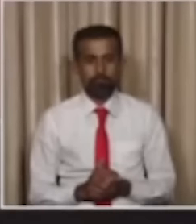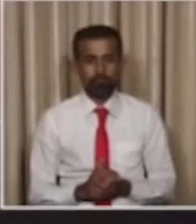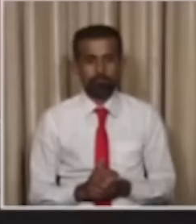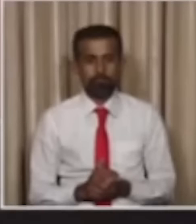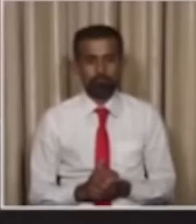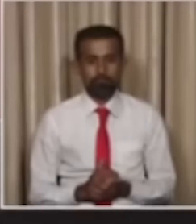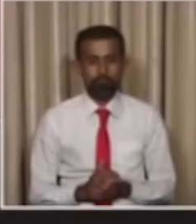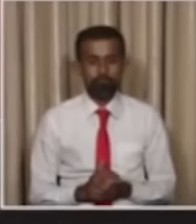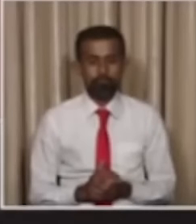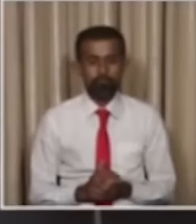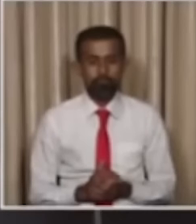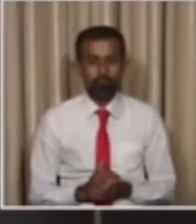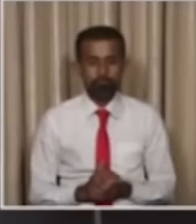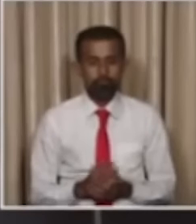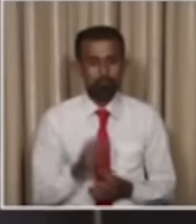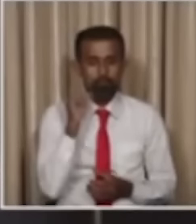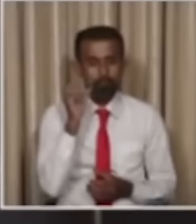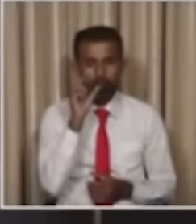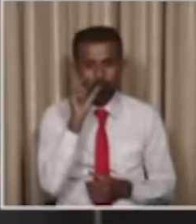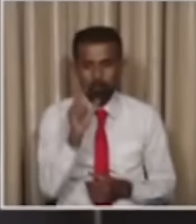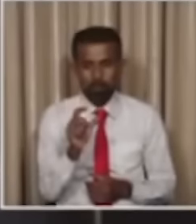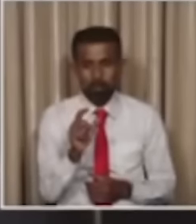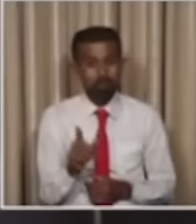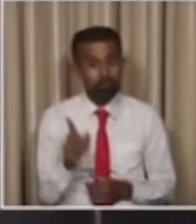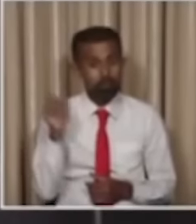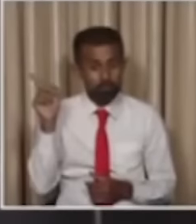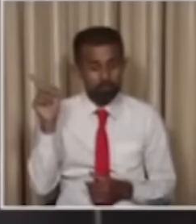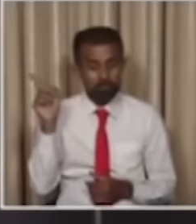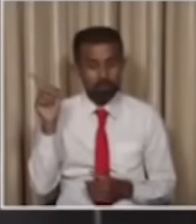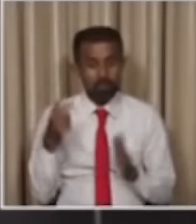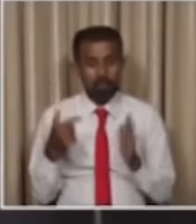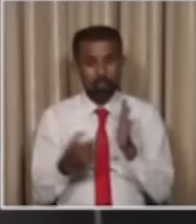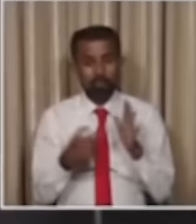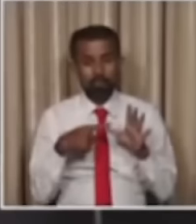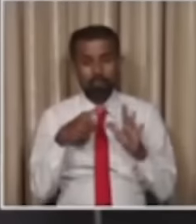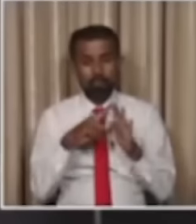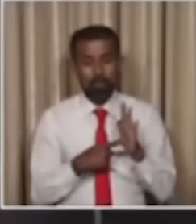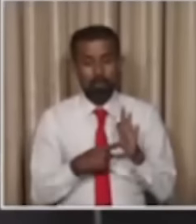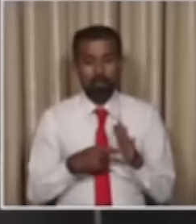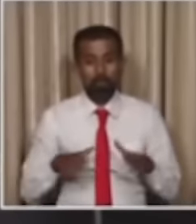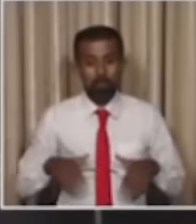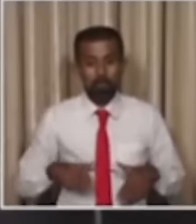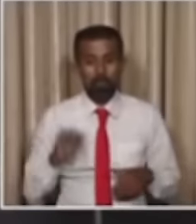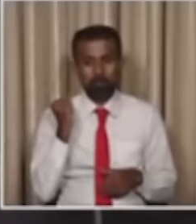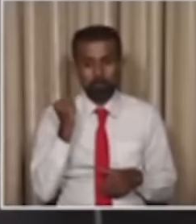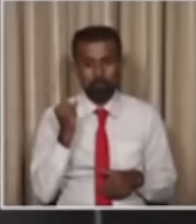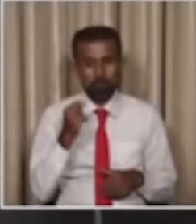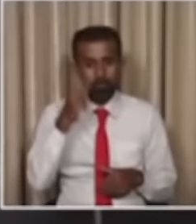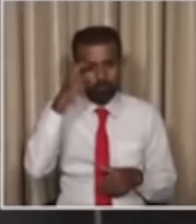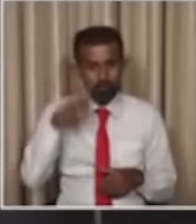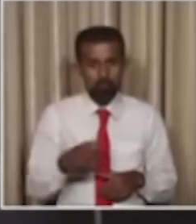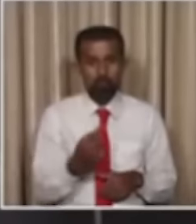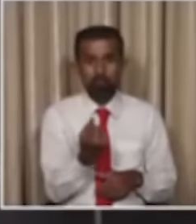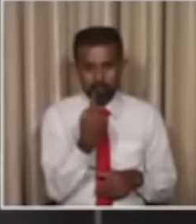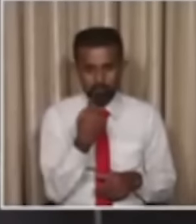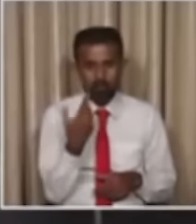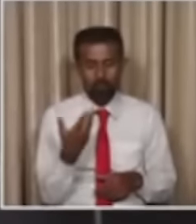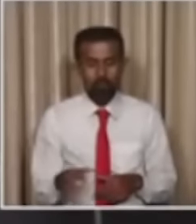නැහැ. මම පොඩ්ඩක් හොයලා බලන්න. එතන ඒ ටාජ් එකේ ආරක්ෂක නිලධාරිය එහෙම සාක්ෂි දීලා තියෙනවද